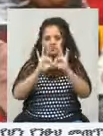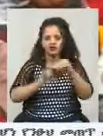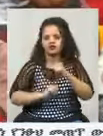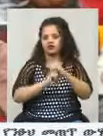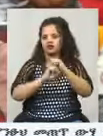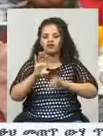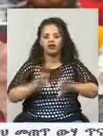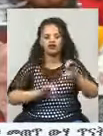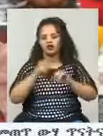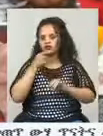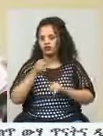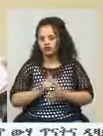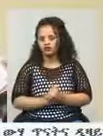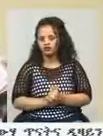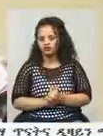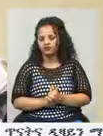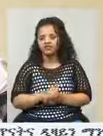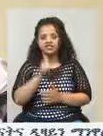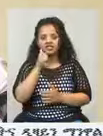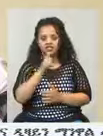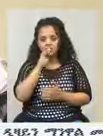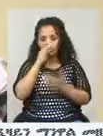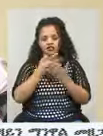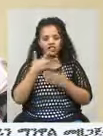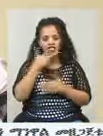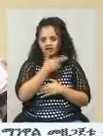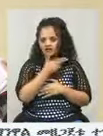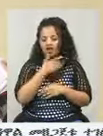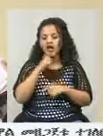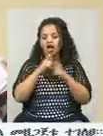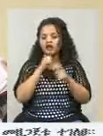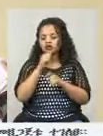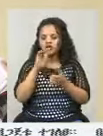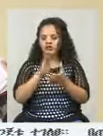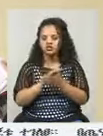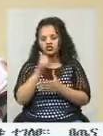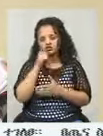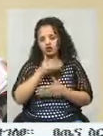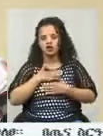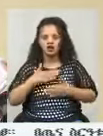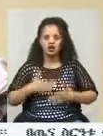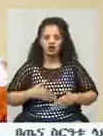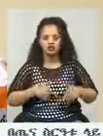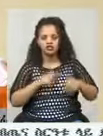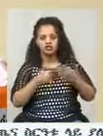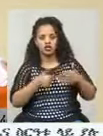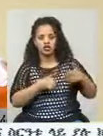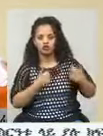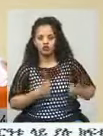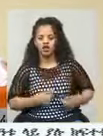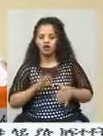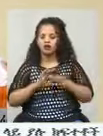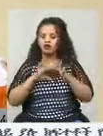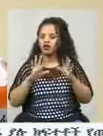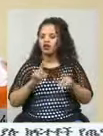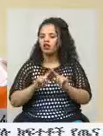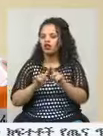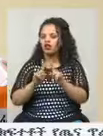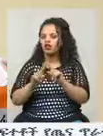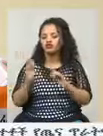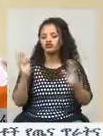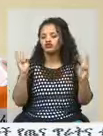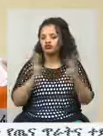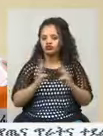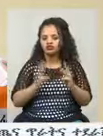ድጋፍ ያደርጋል ብለዋል። የሴት ልጅ ግርዛትና ያለ ዕድሜ ጋብቻ ሴቶችን ለአካላዊ ለስነ ልቦናዊ ለማህበራዊ እንዲሁም ለተለያዩ